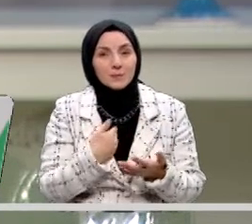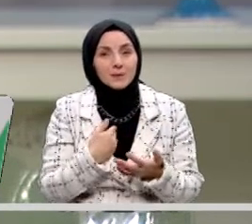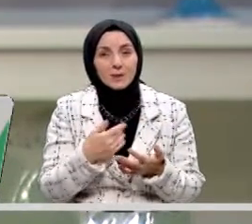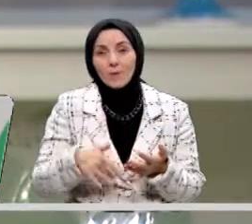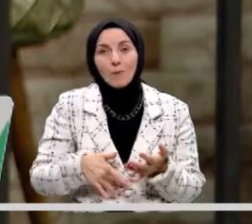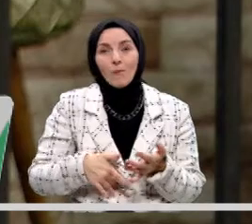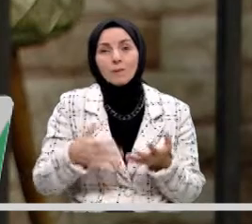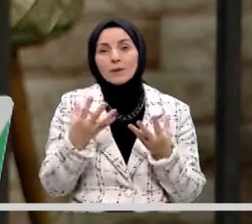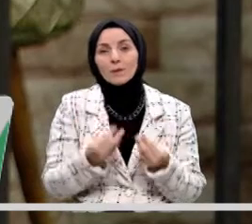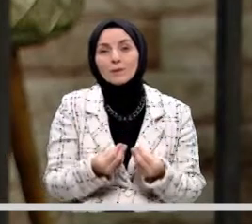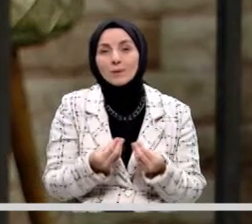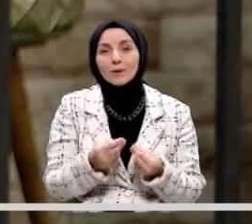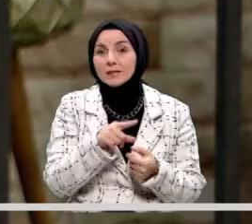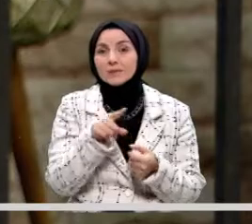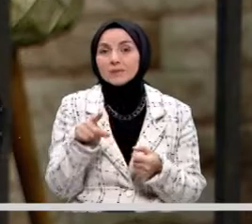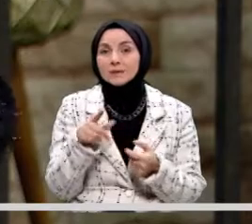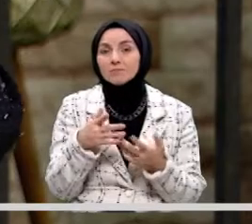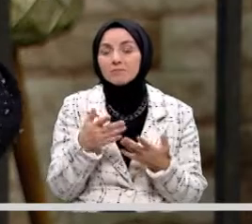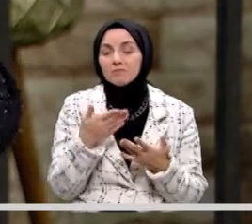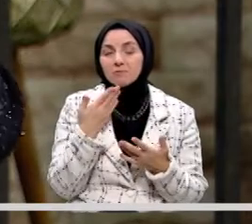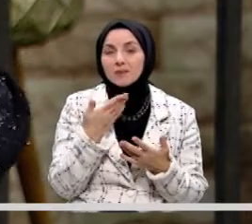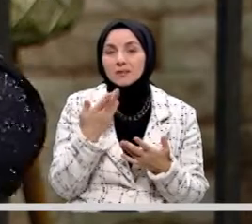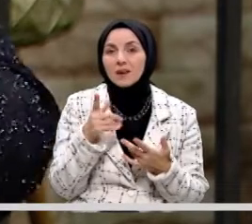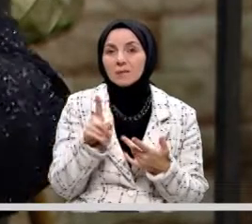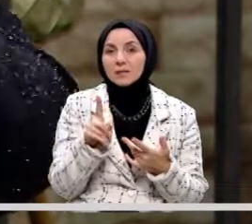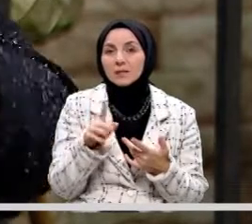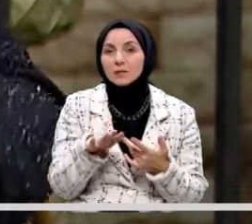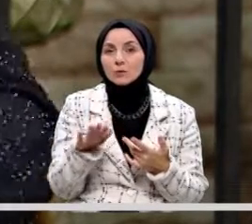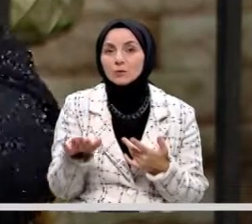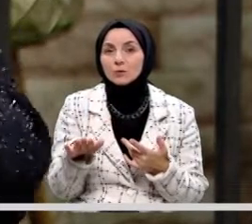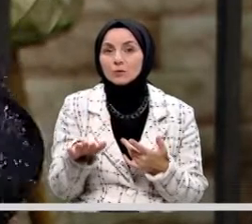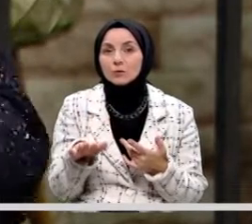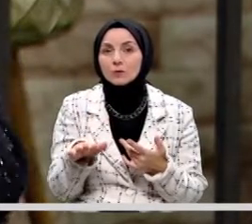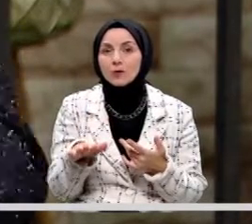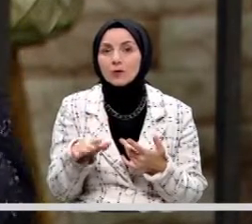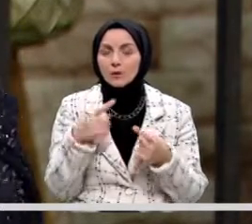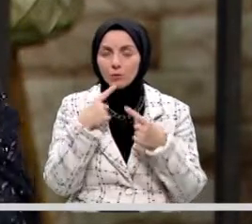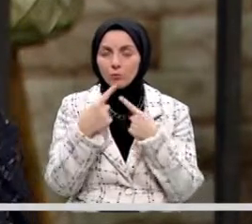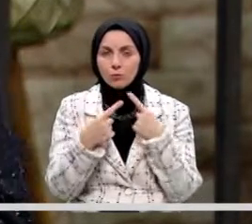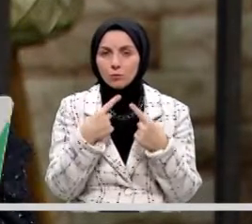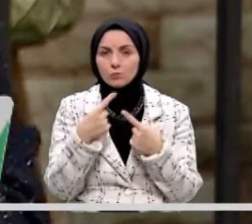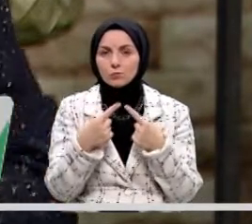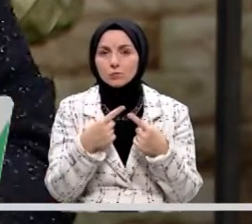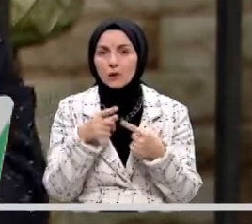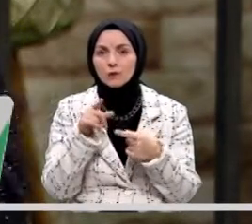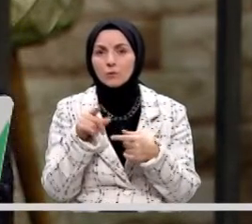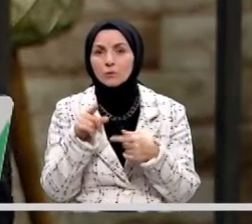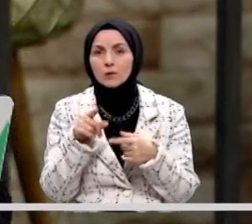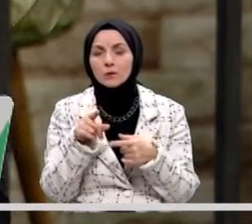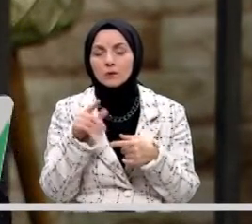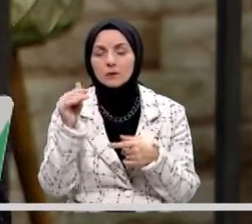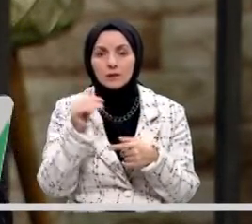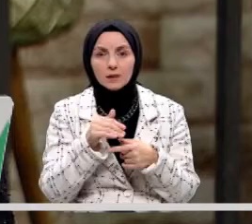bir de siz terapi yaparken insanlar size bir bedel ödüyorlar siz belli bir vakit ayırıyorsunuz falan ya mesela düşünün geliyor diyor ki